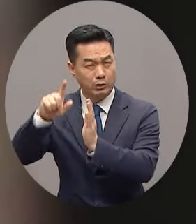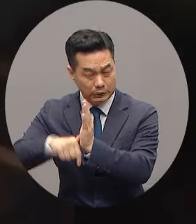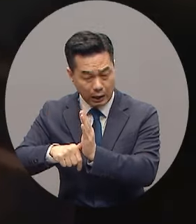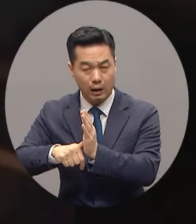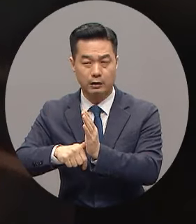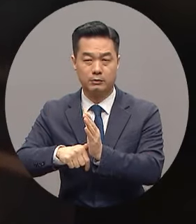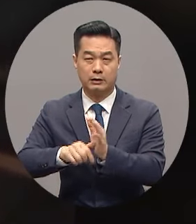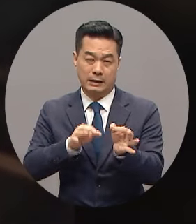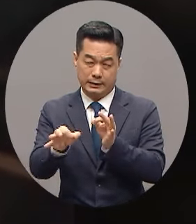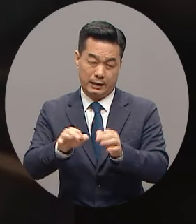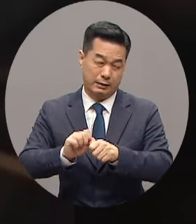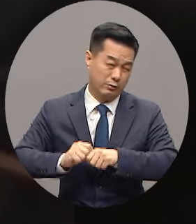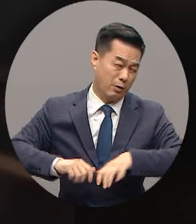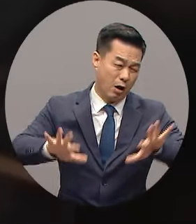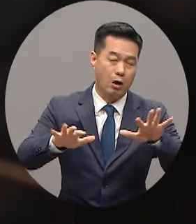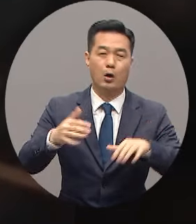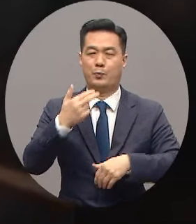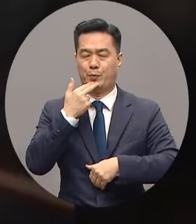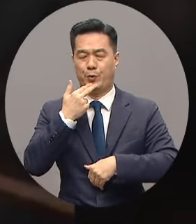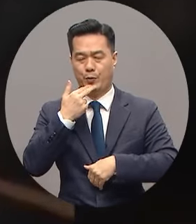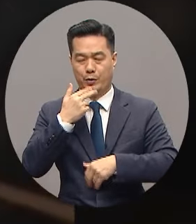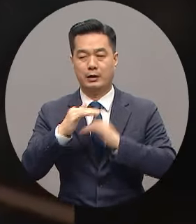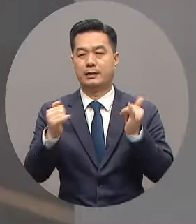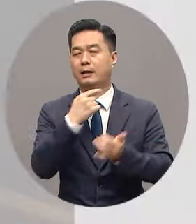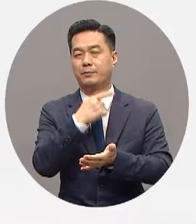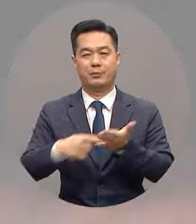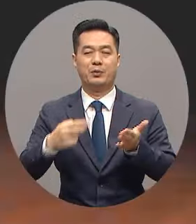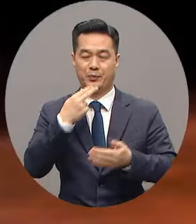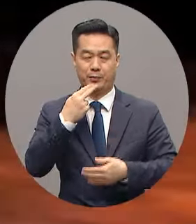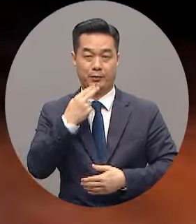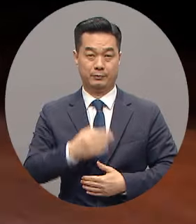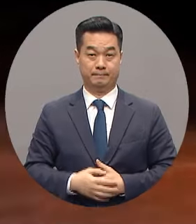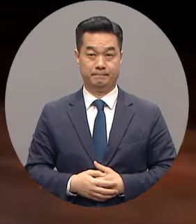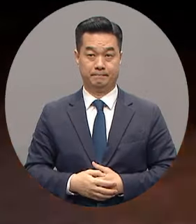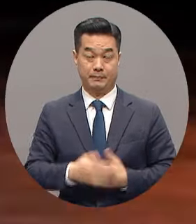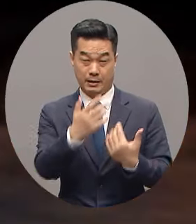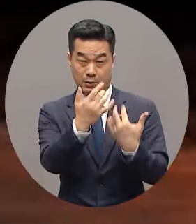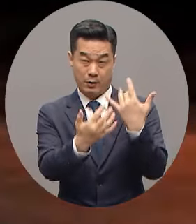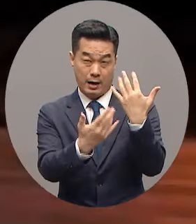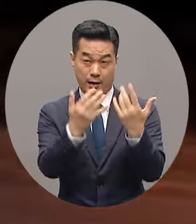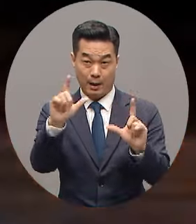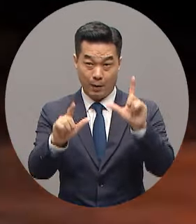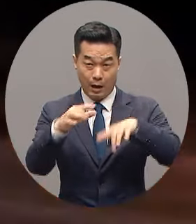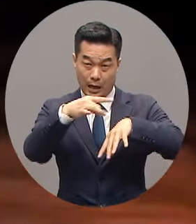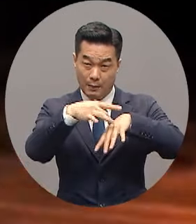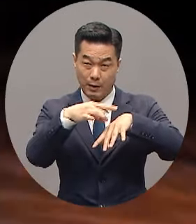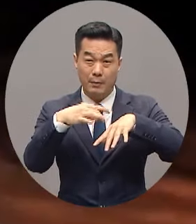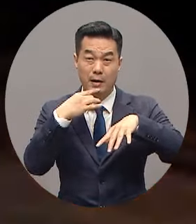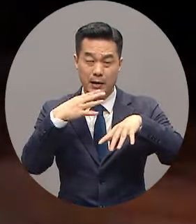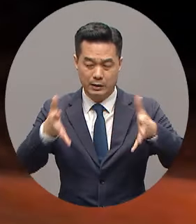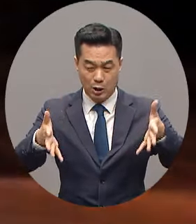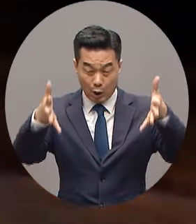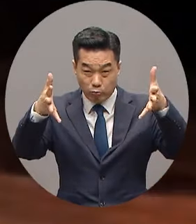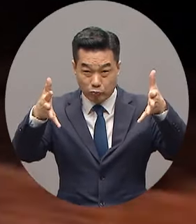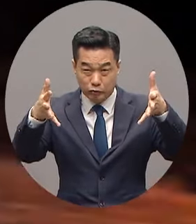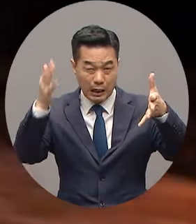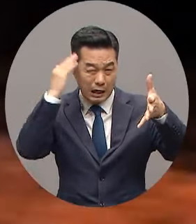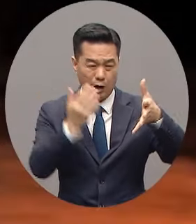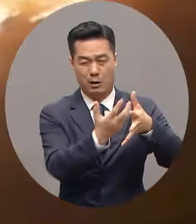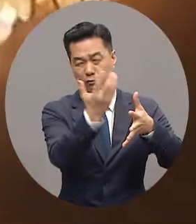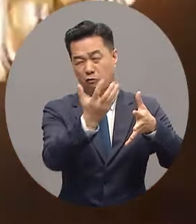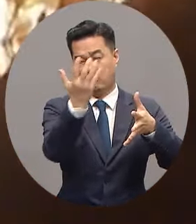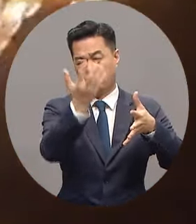전체로 번지지는 않아 다행히 다친 사람은 없었습니다. 화염에 휩싸여 뼈대만 남은 건물 위로 시커먼